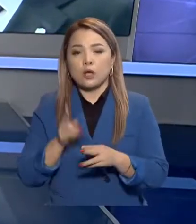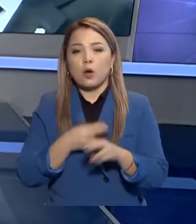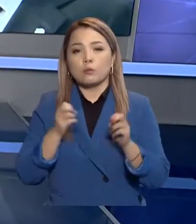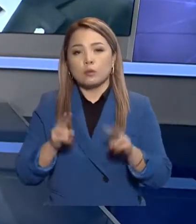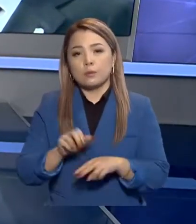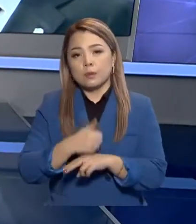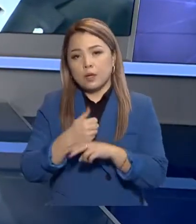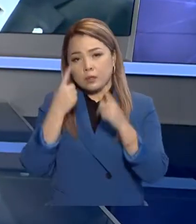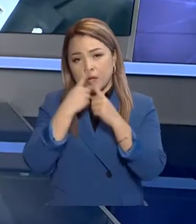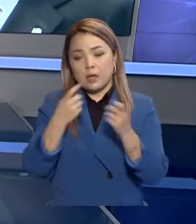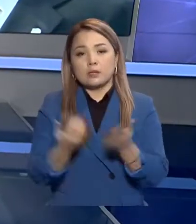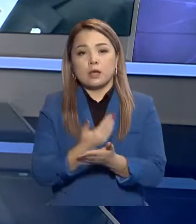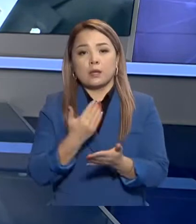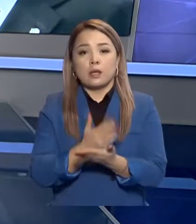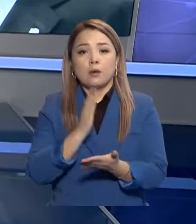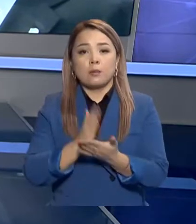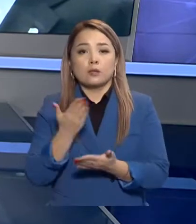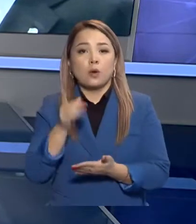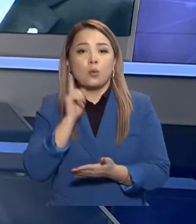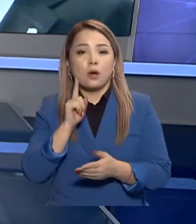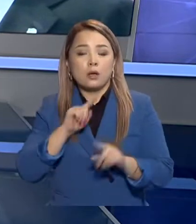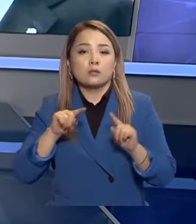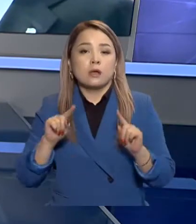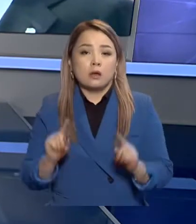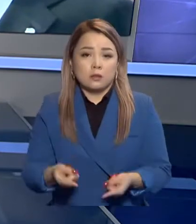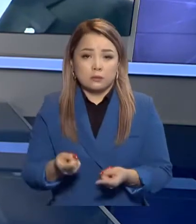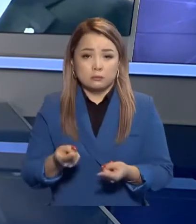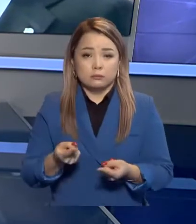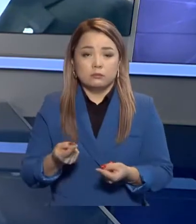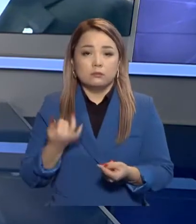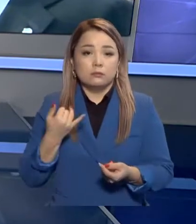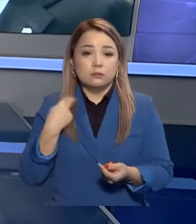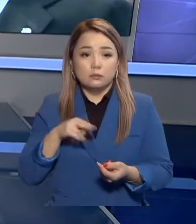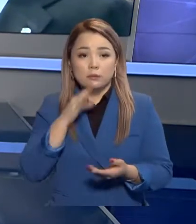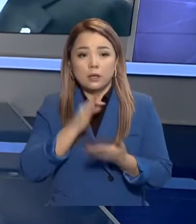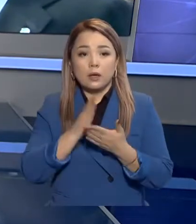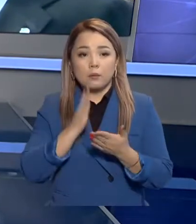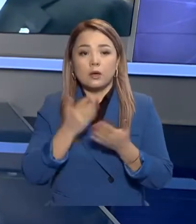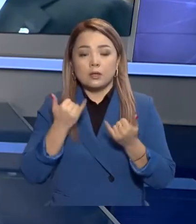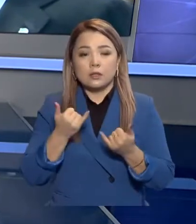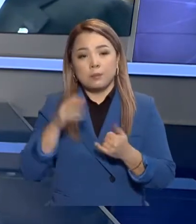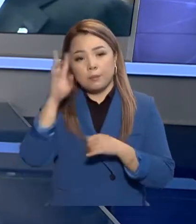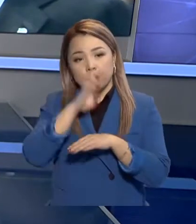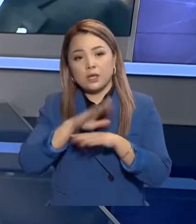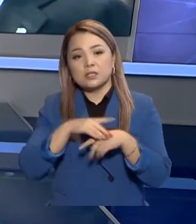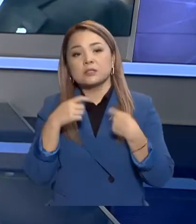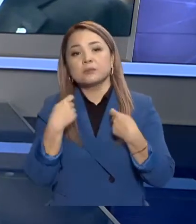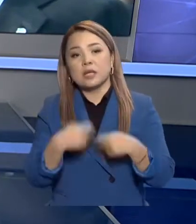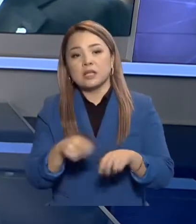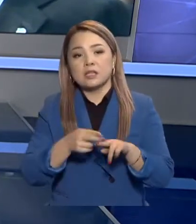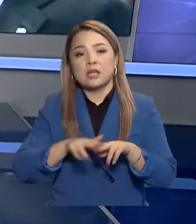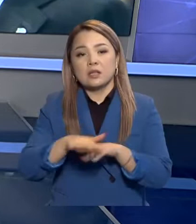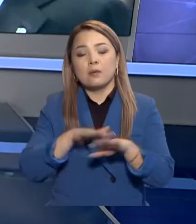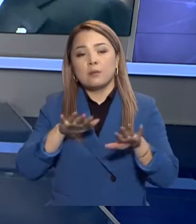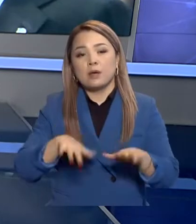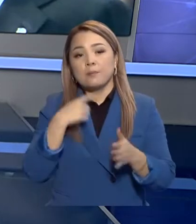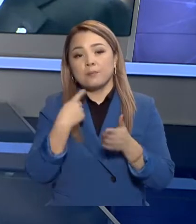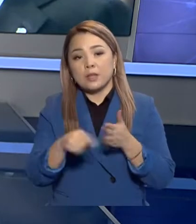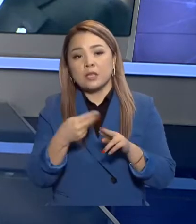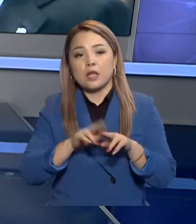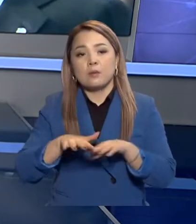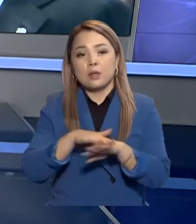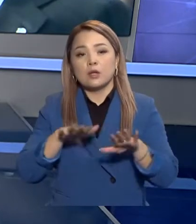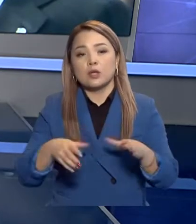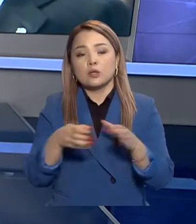комитетінің баспасөзі хабарлады. Олар уақытша ұстау изоляторына қамалды. Қазір мемлекетке сатқындық жасау фактісі бойынша Қазақстан Республикасы